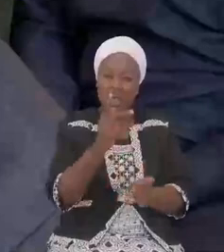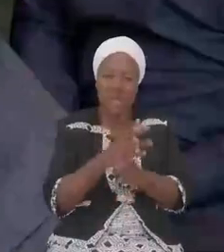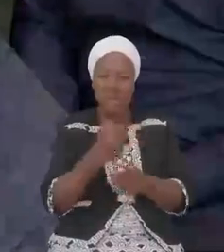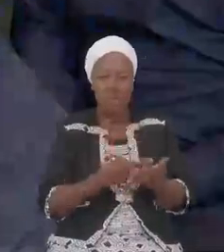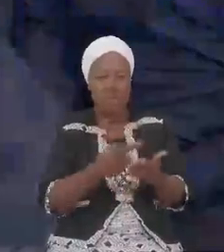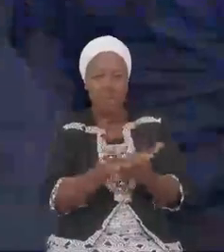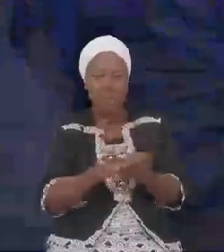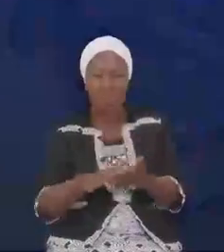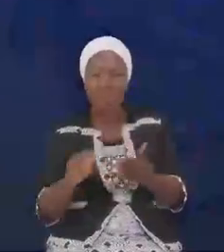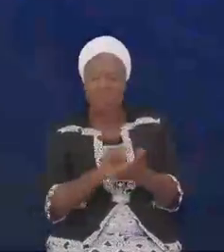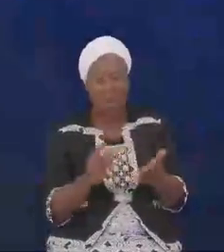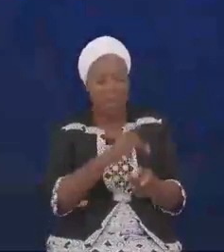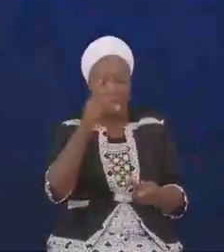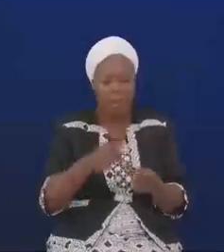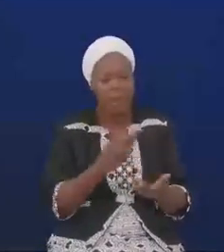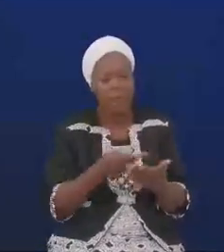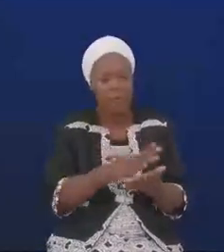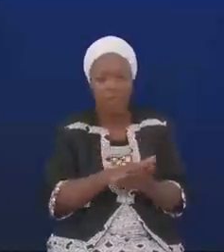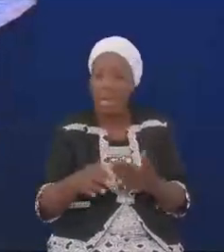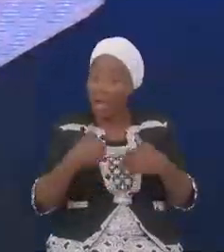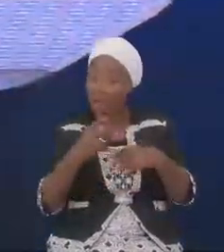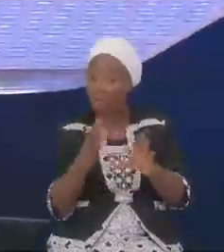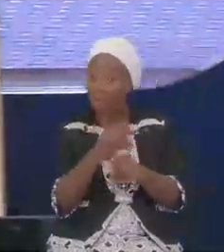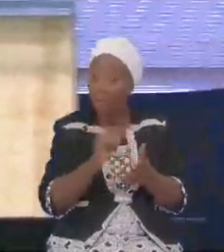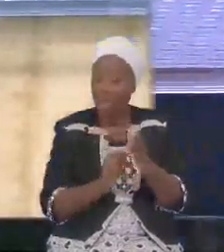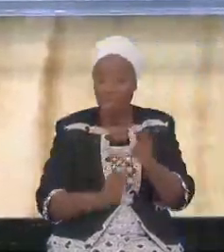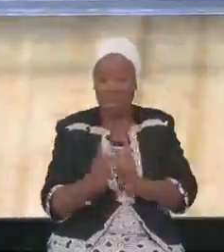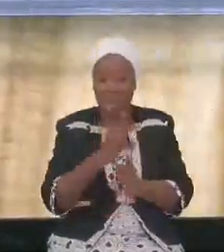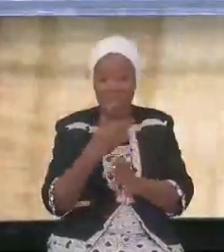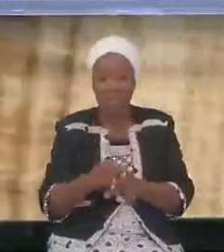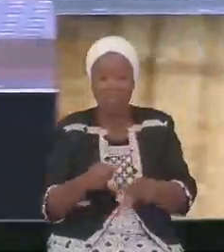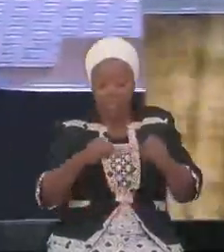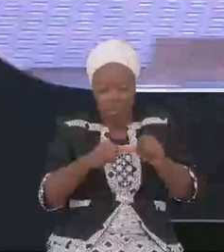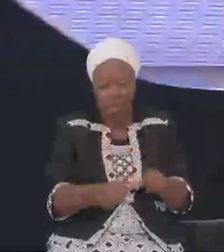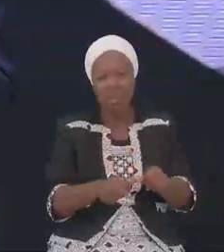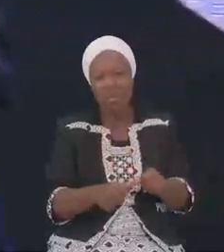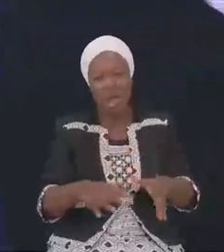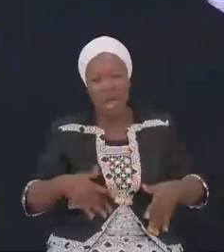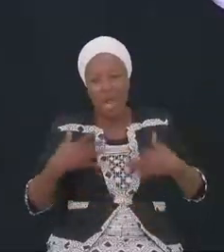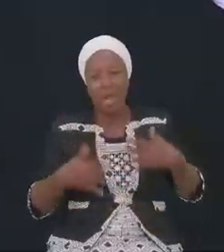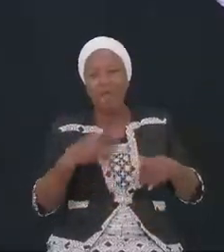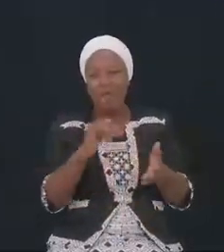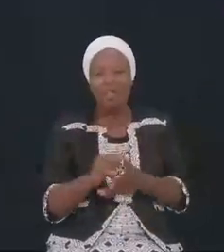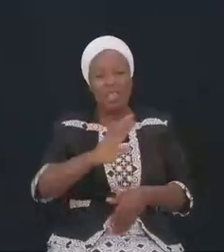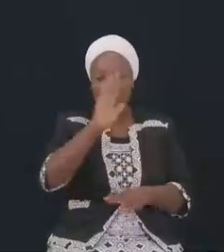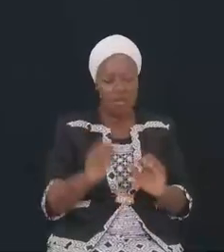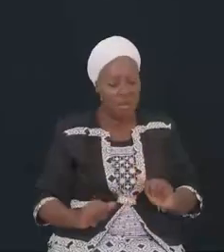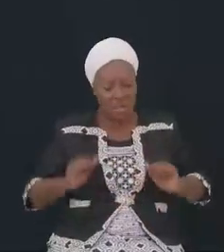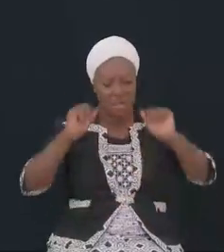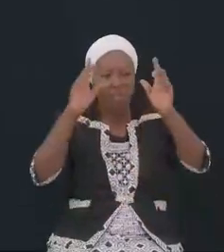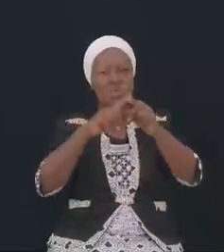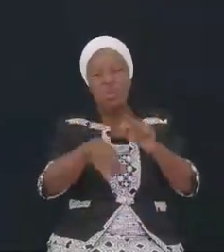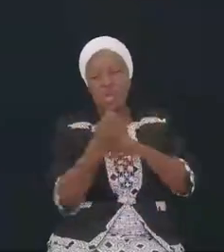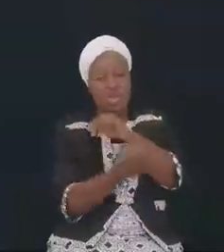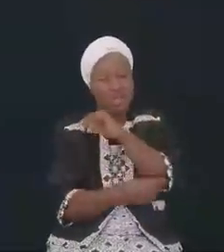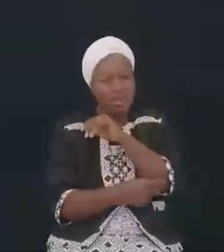de sainteté, la sainteté parfaite? As-tu reçu cette vie consistante, qui ne succombe